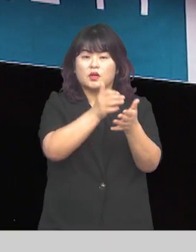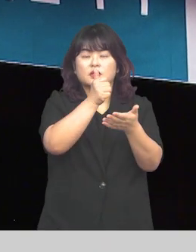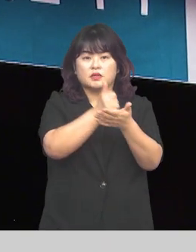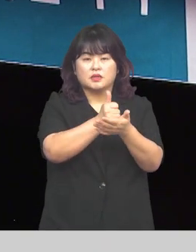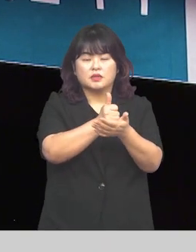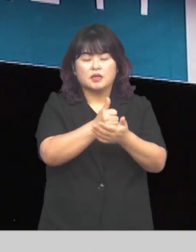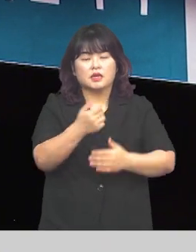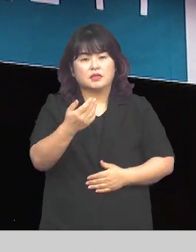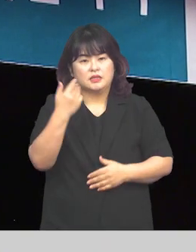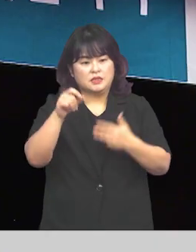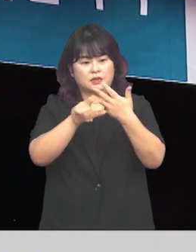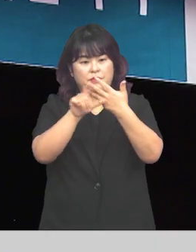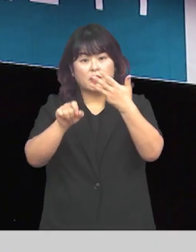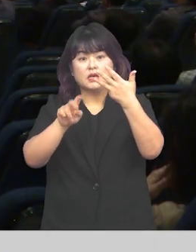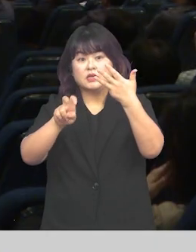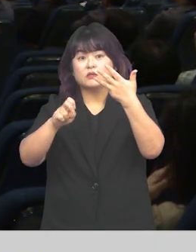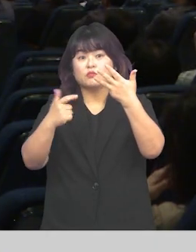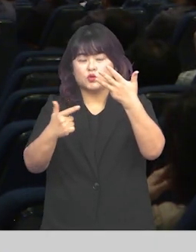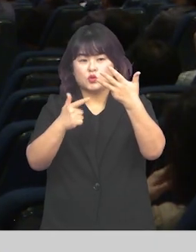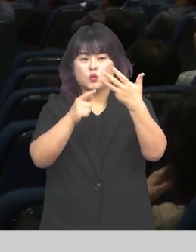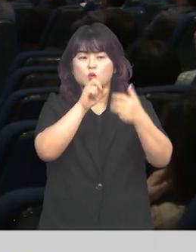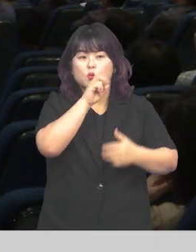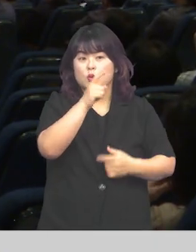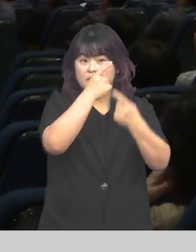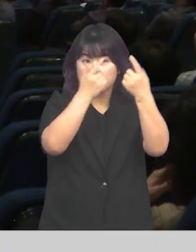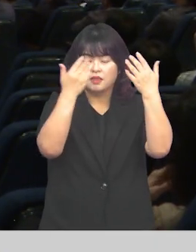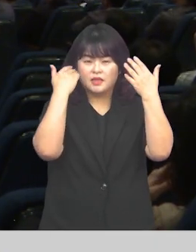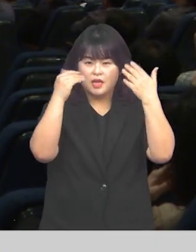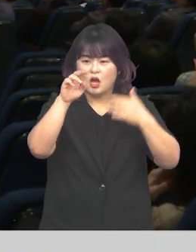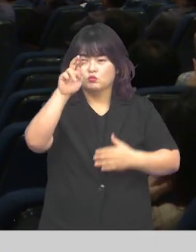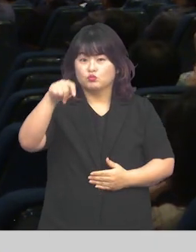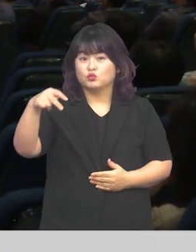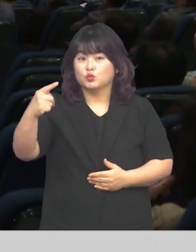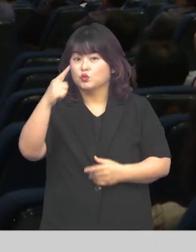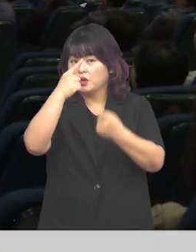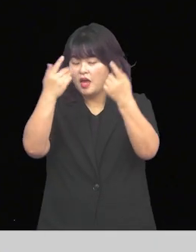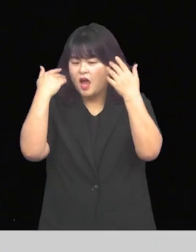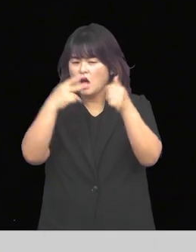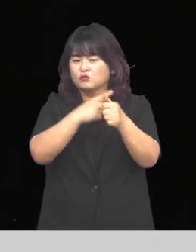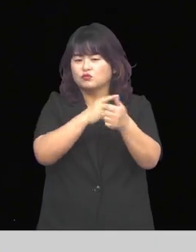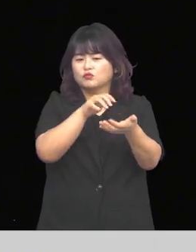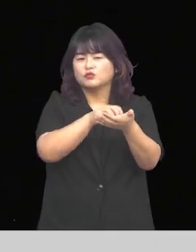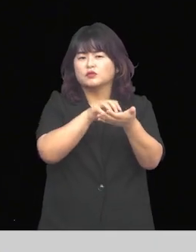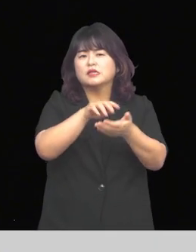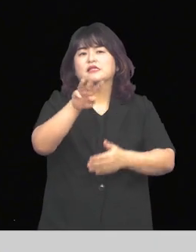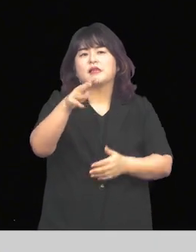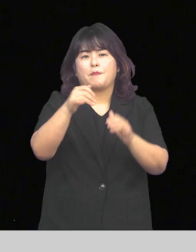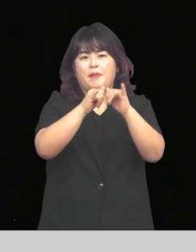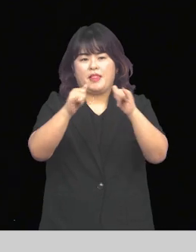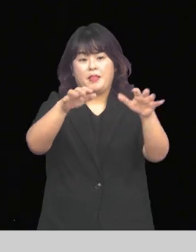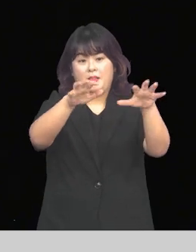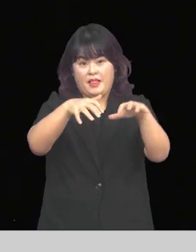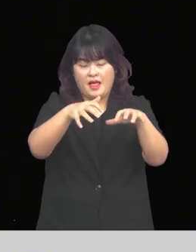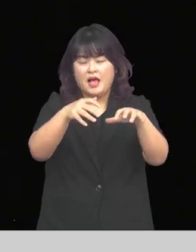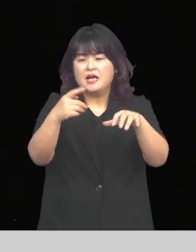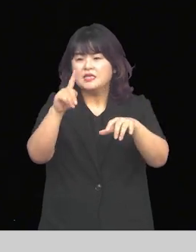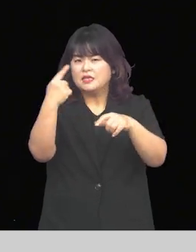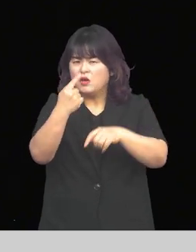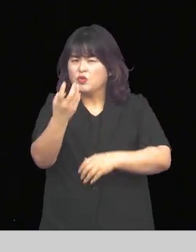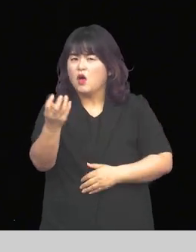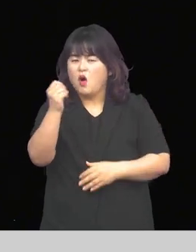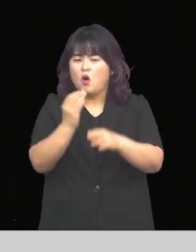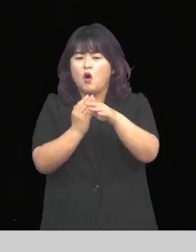이상일 용인특례시장은 지난 26일 용인대학교 무도대학 단오홀에서 교직원 300여 명을 대상으로 1천억 원